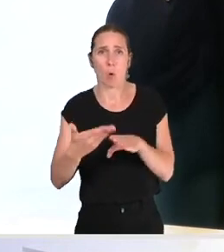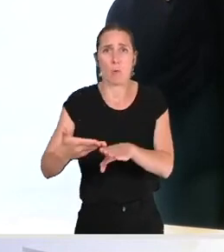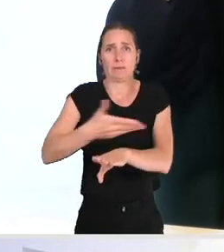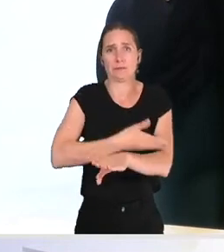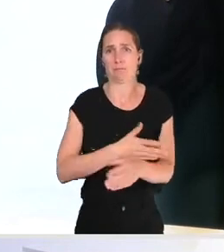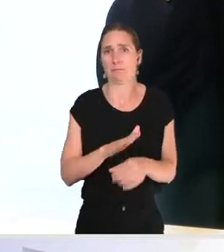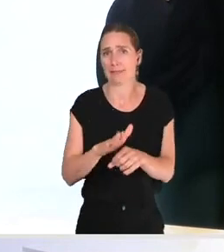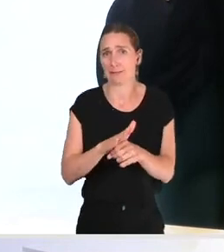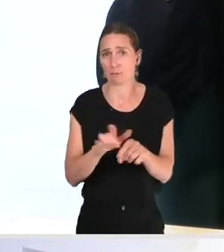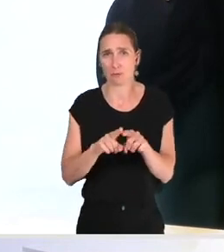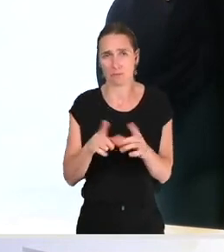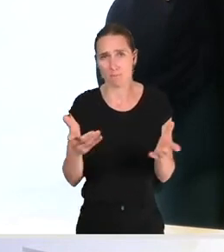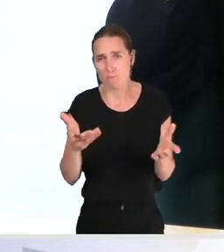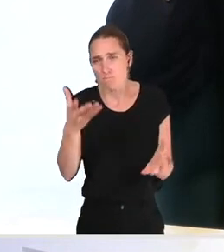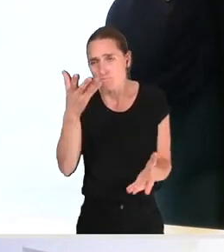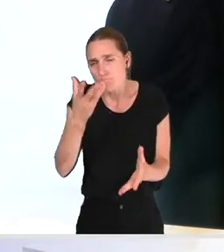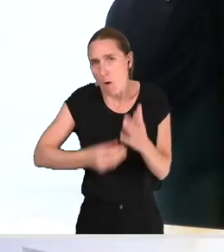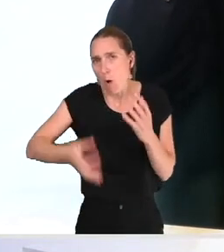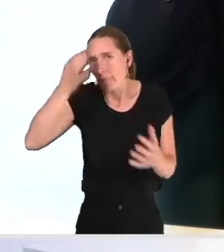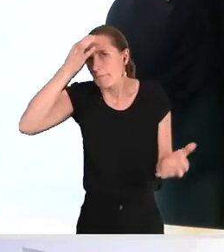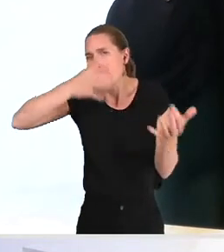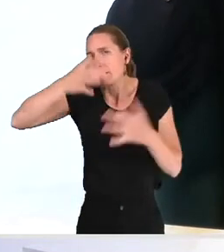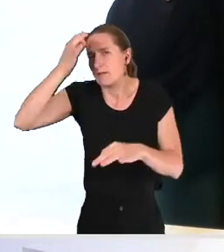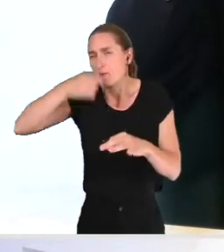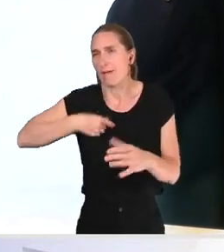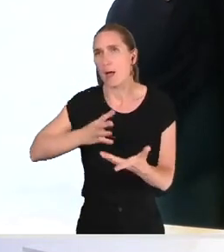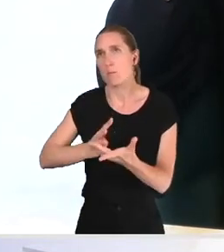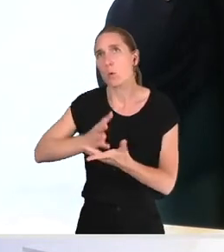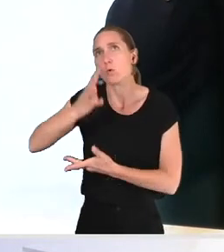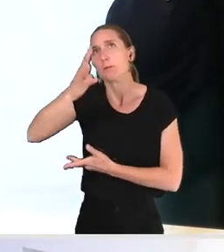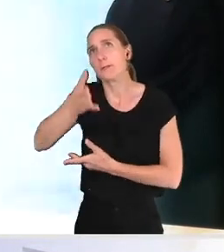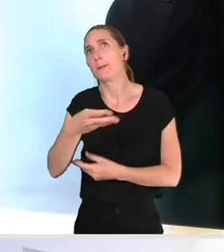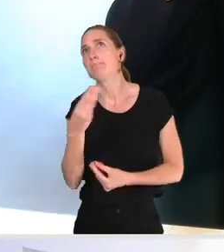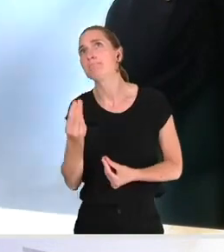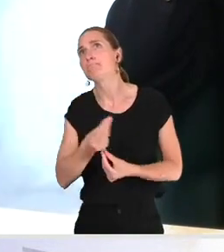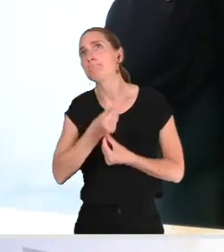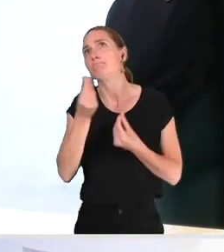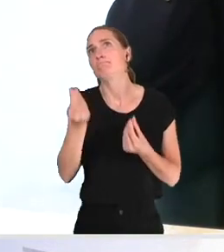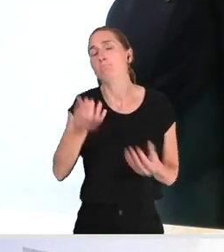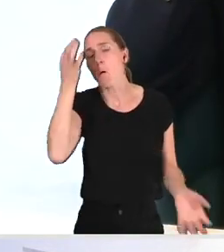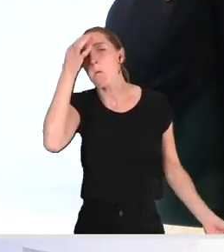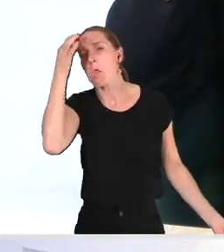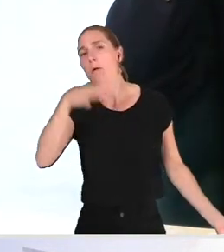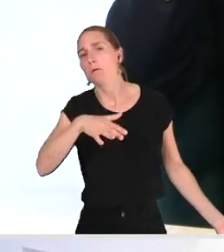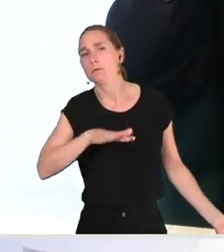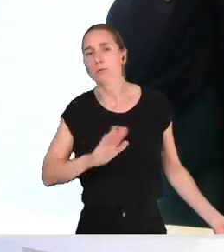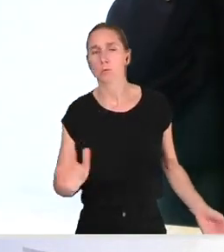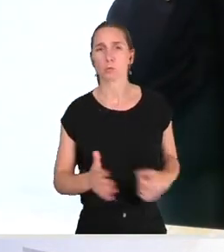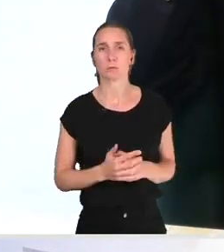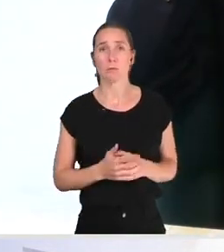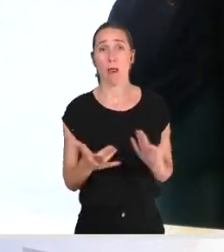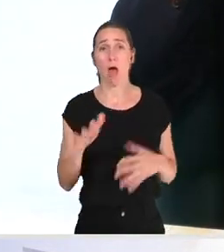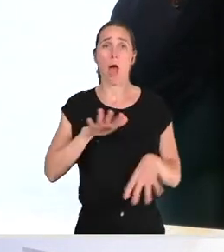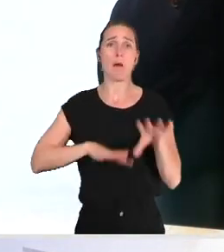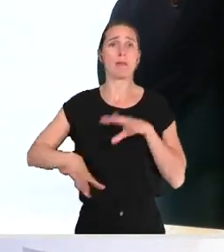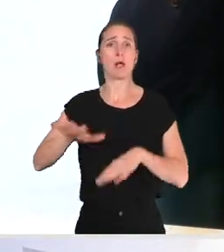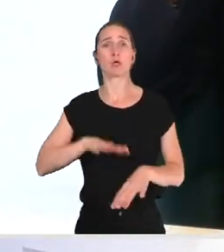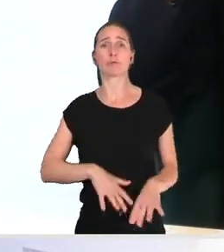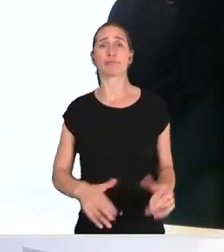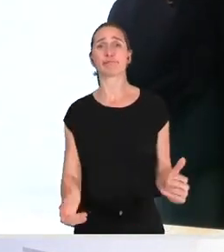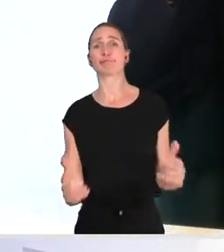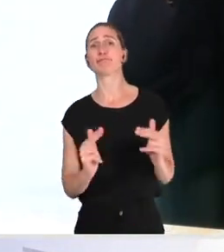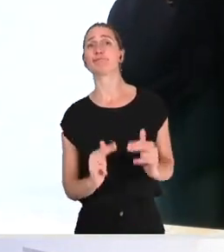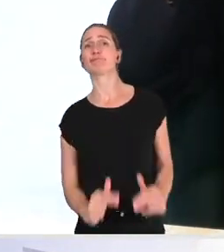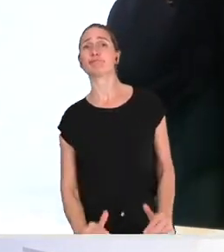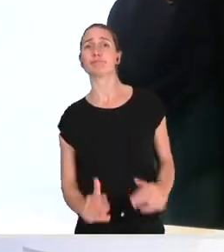d'imagination dans la conception de vos projets. On a affaire là à un aménagement au rabais, ni fait ni à faire. Vous